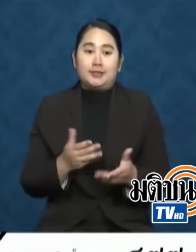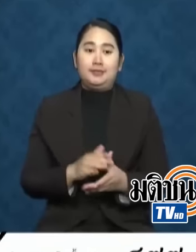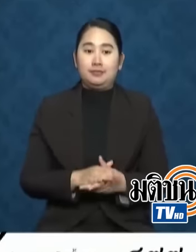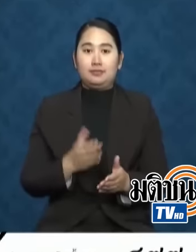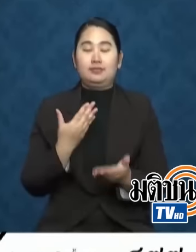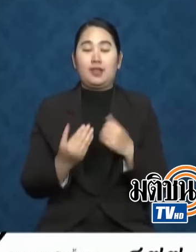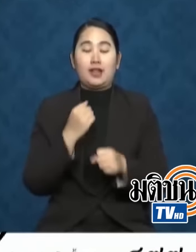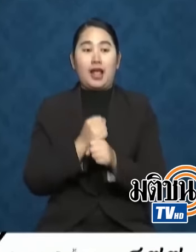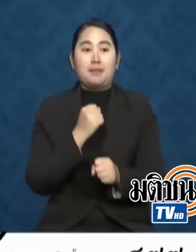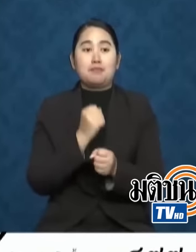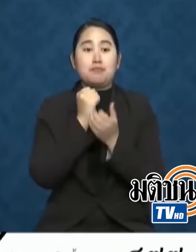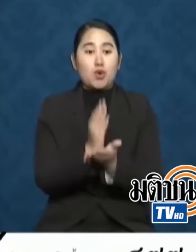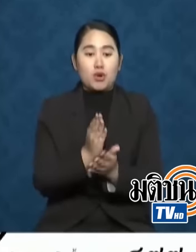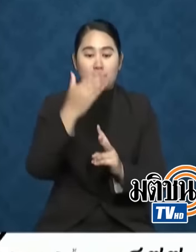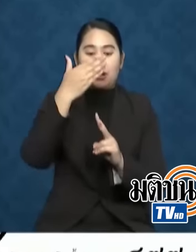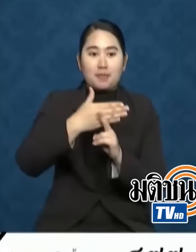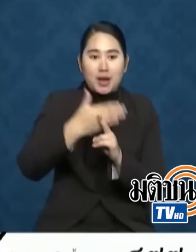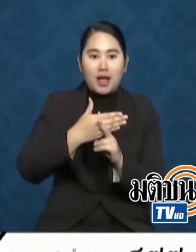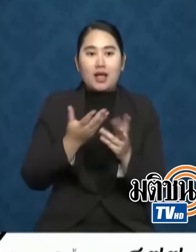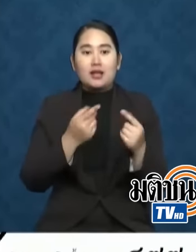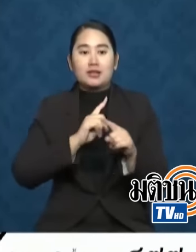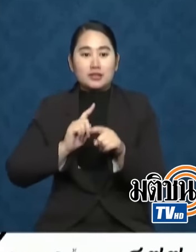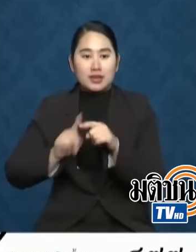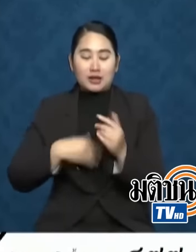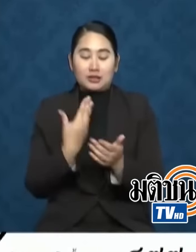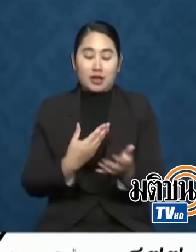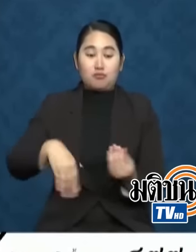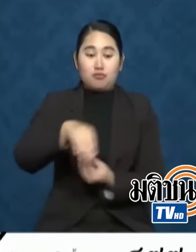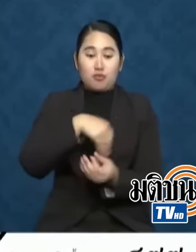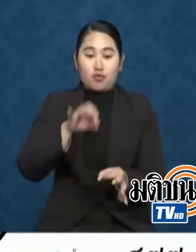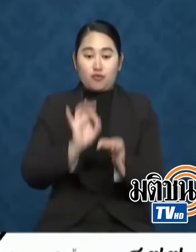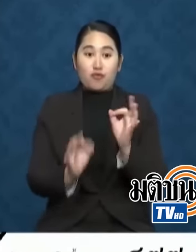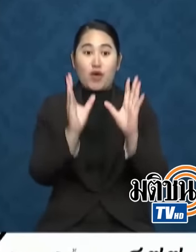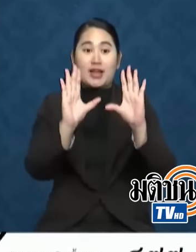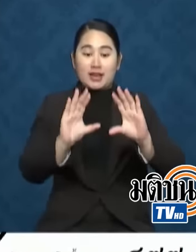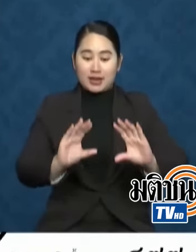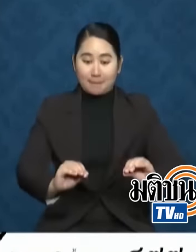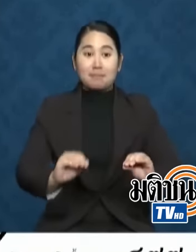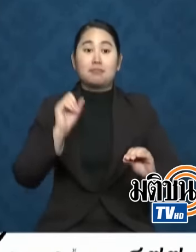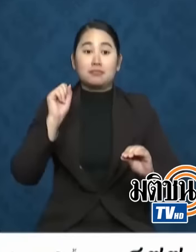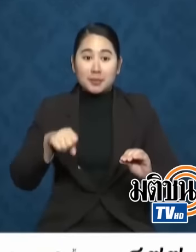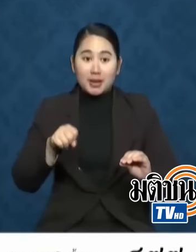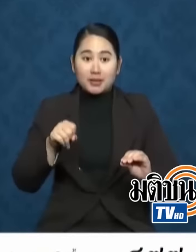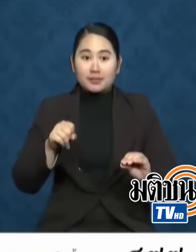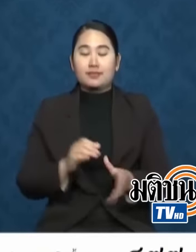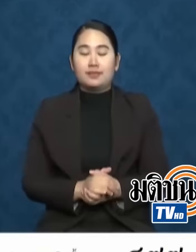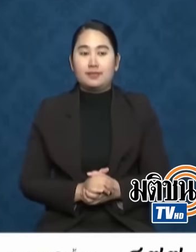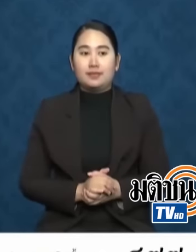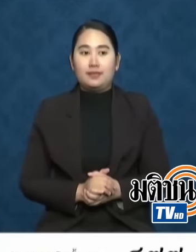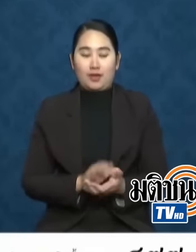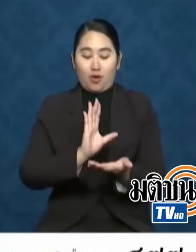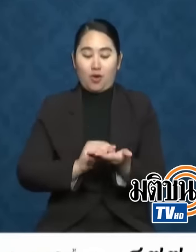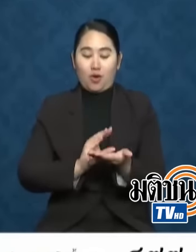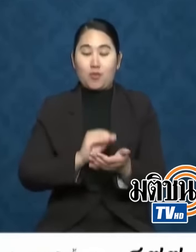อดผ้าป่าขายบัตรลำวงเอาเงินมาดับไฟป่าให้พวกเราเหรอครับแล้วข้อมูลจากจิสด้